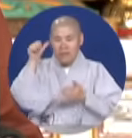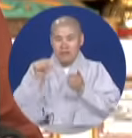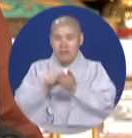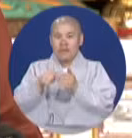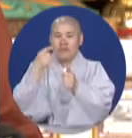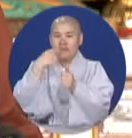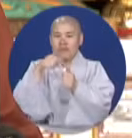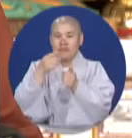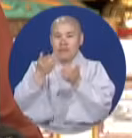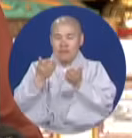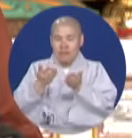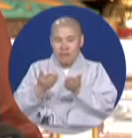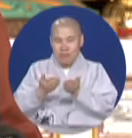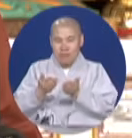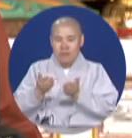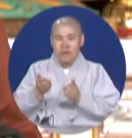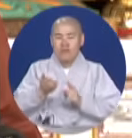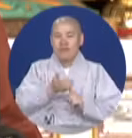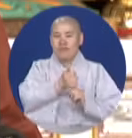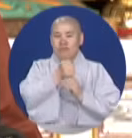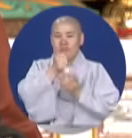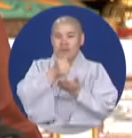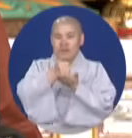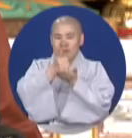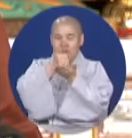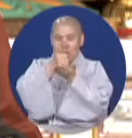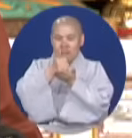인생을 가르쳐 주신 분이 부처님입니다.